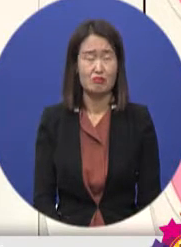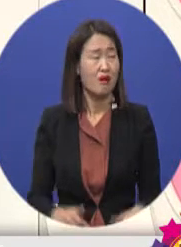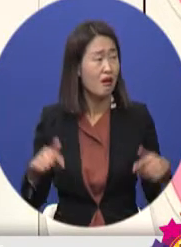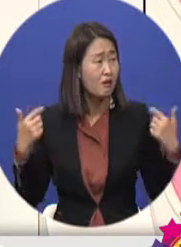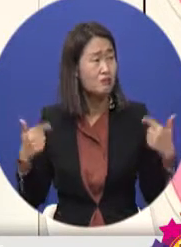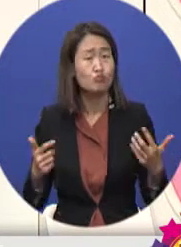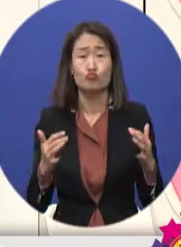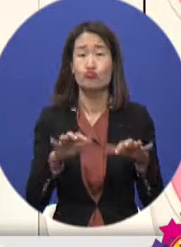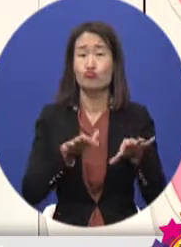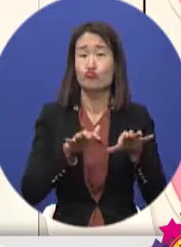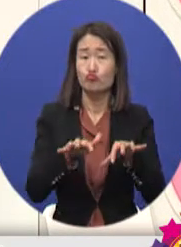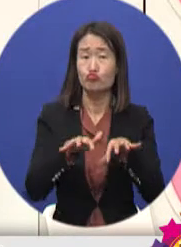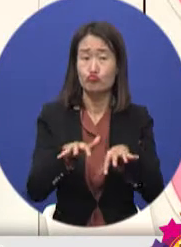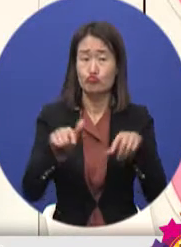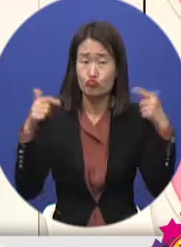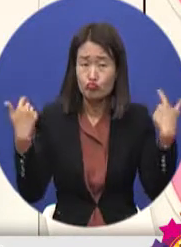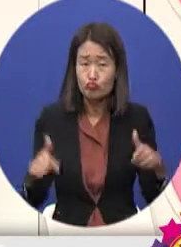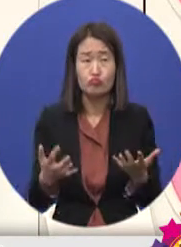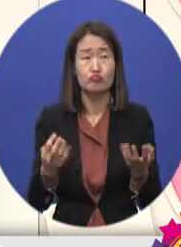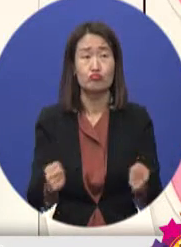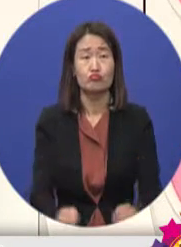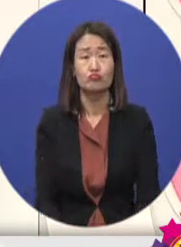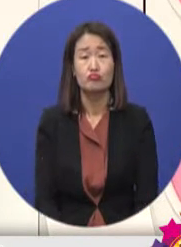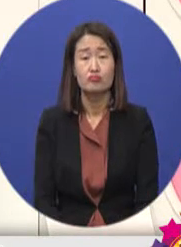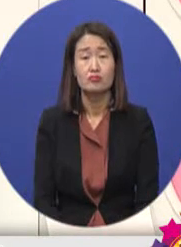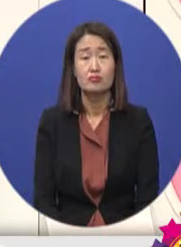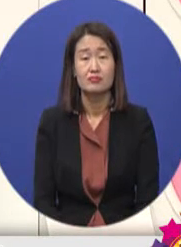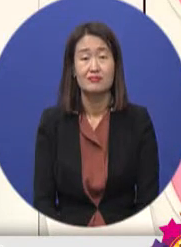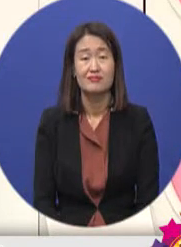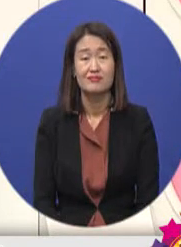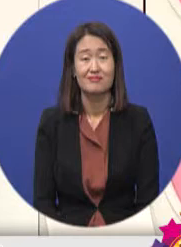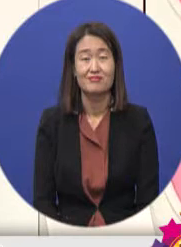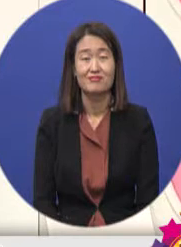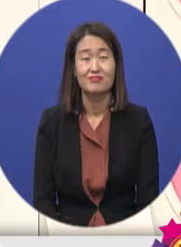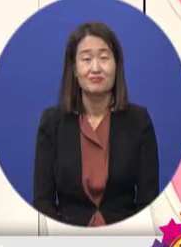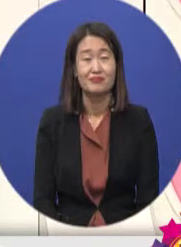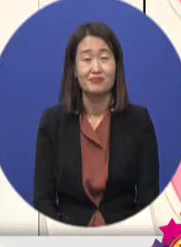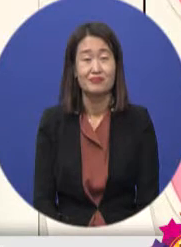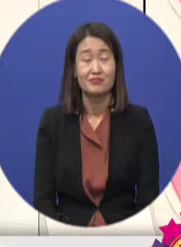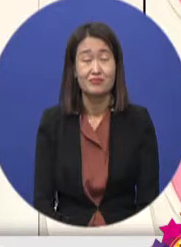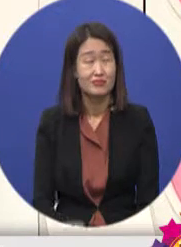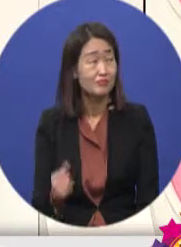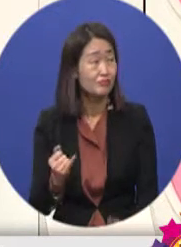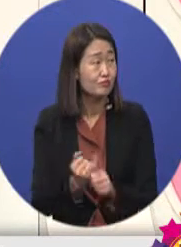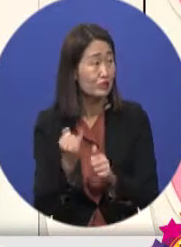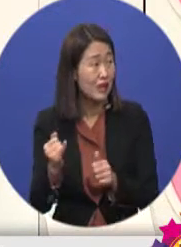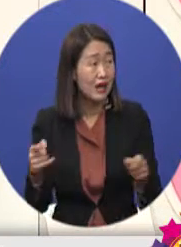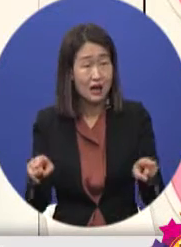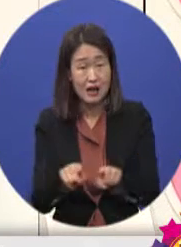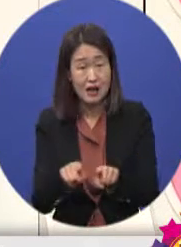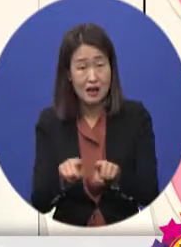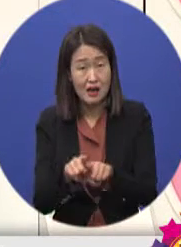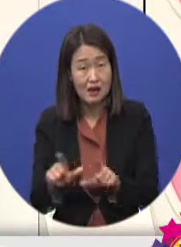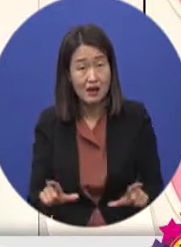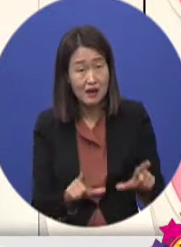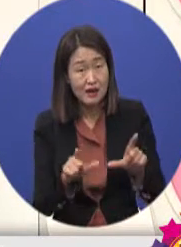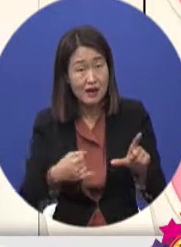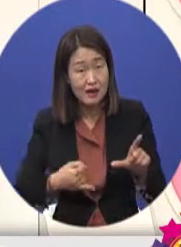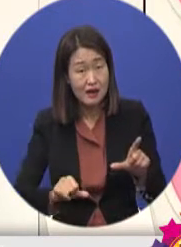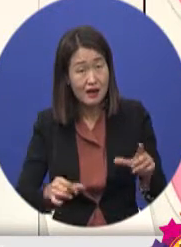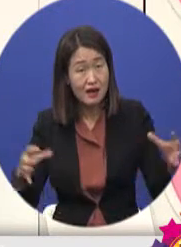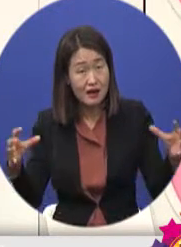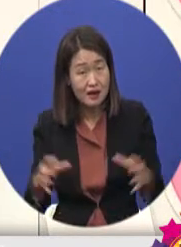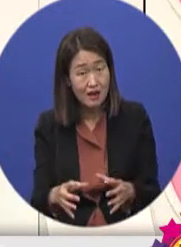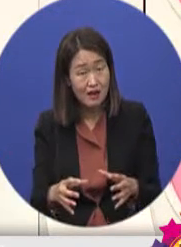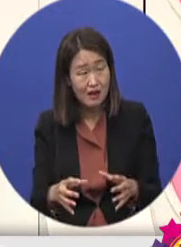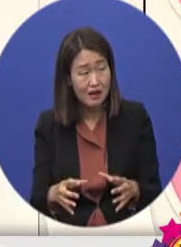꾸준합니다. 네. 예. 그렇군요. 예. 누구, 저 부인하고 함께 사시나요? 자녀분들도 함께?